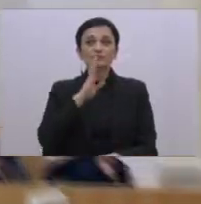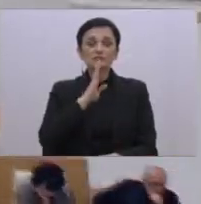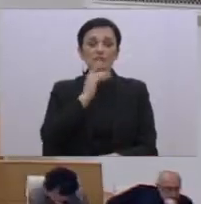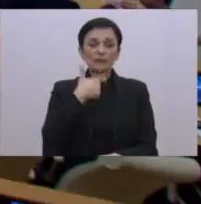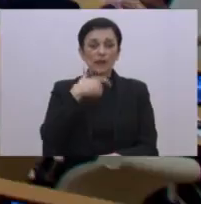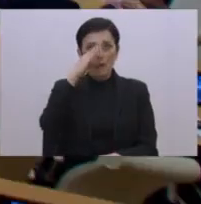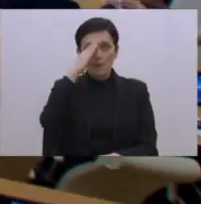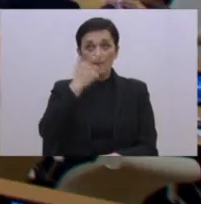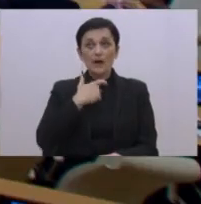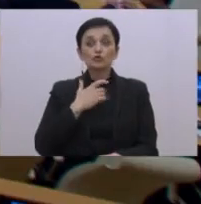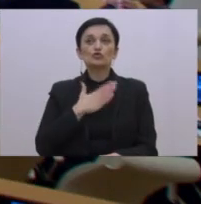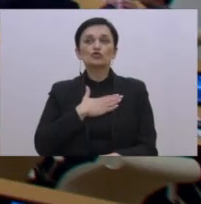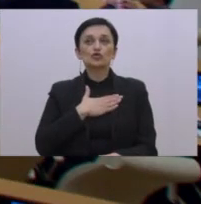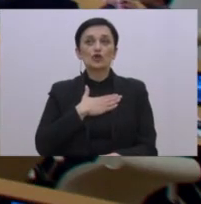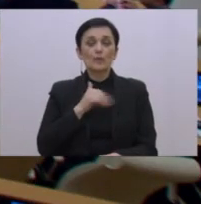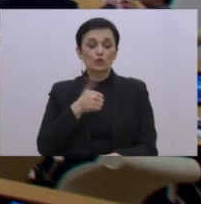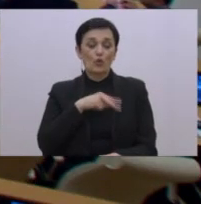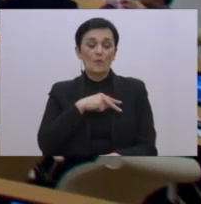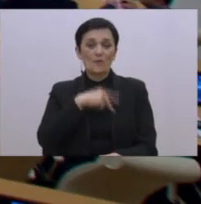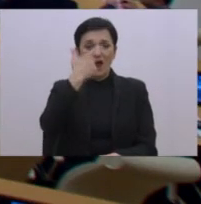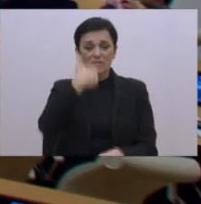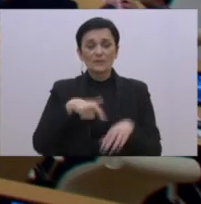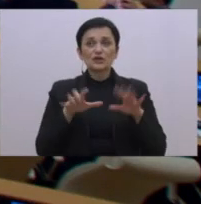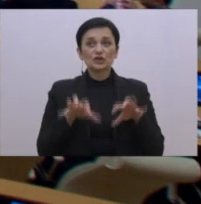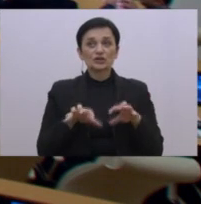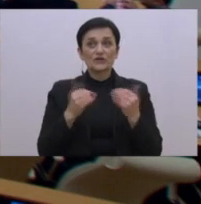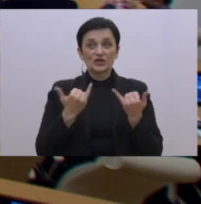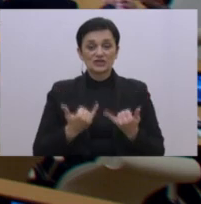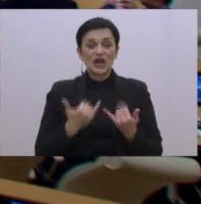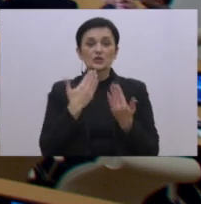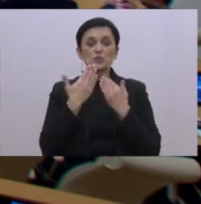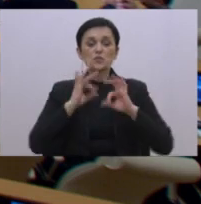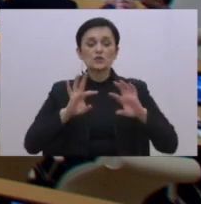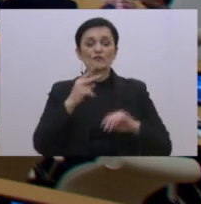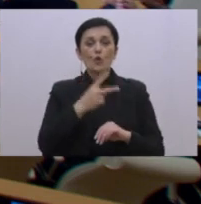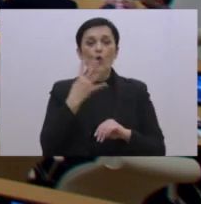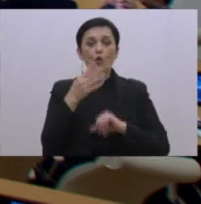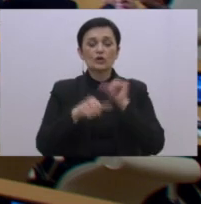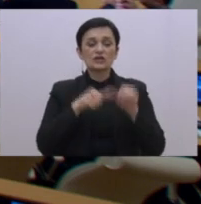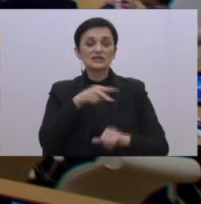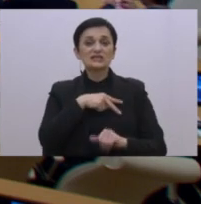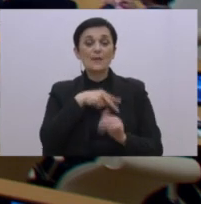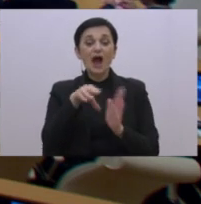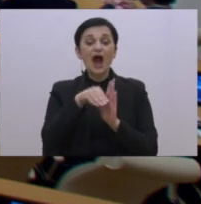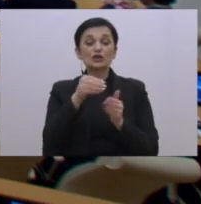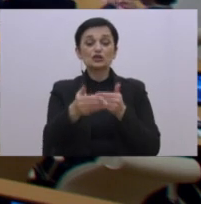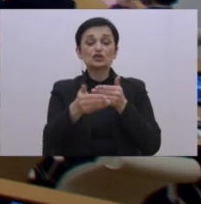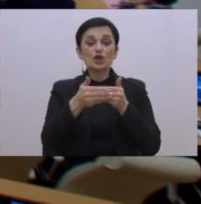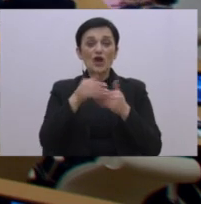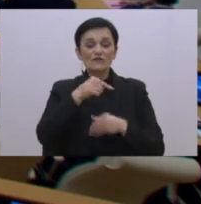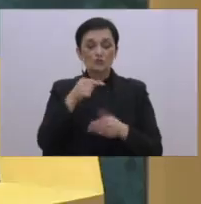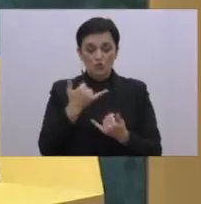და ბატონებო, ჩემი როგორც პარლამენტის თავმჯდომარის დღევანდელი მიმართვა 2024 წლის საპარლამენტო არჩევნებამდე